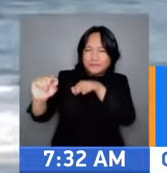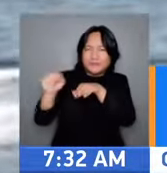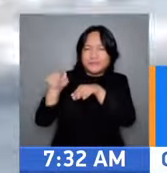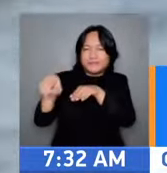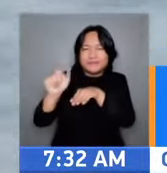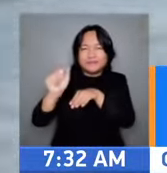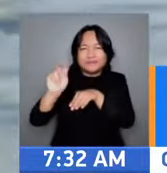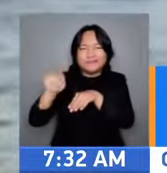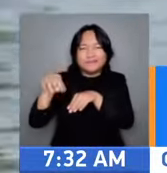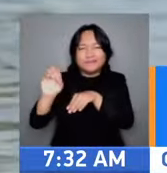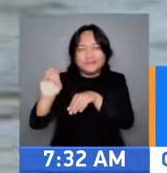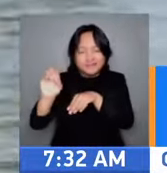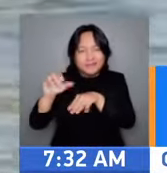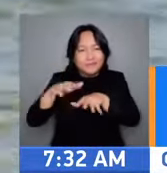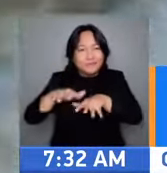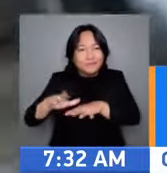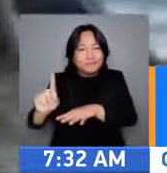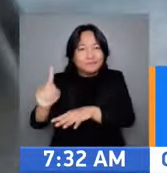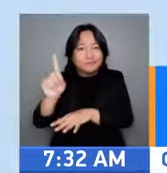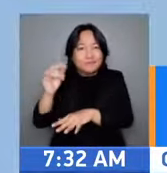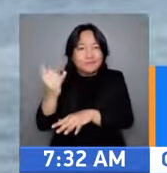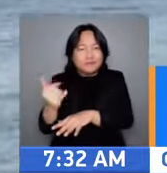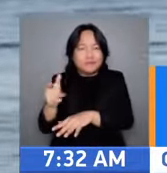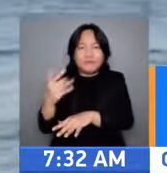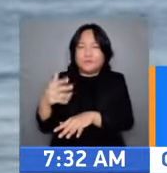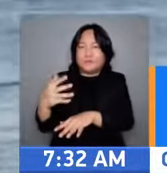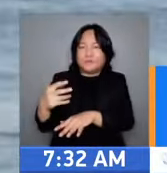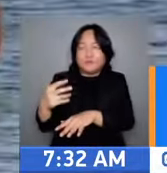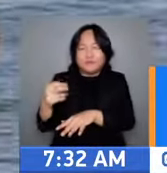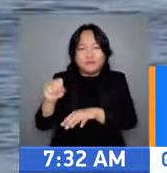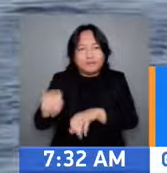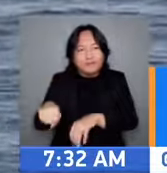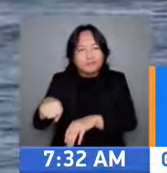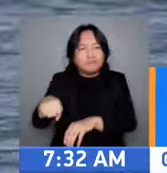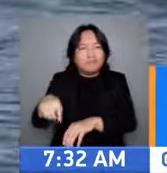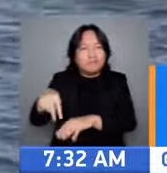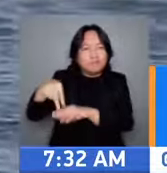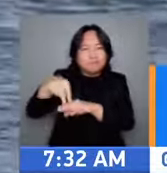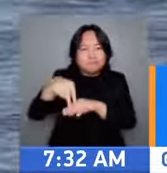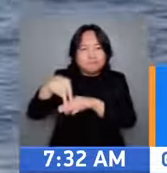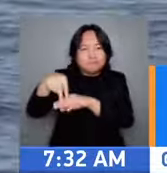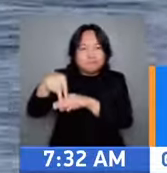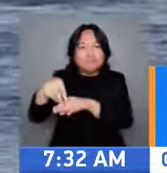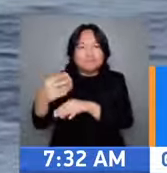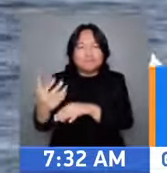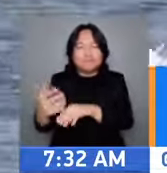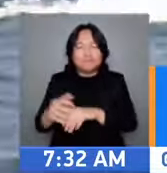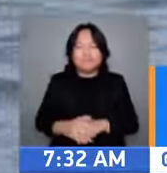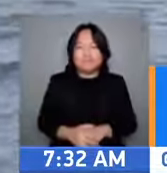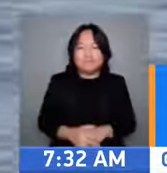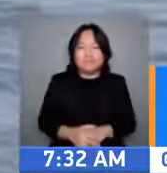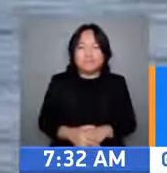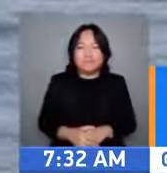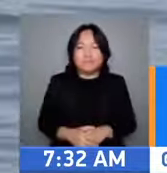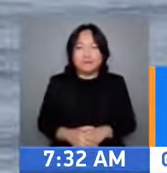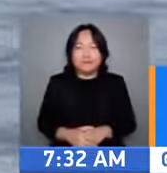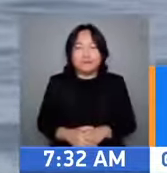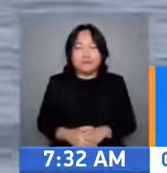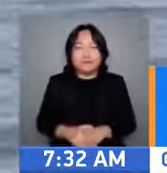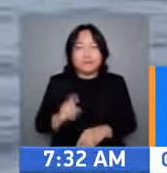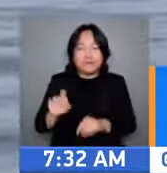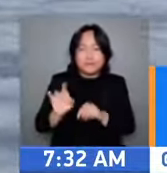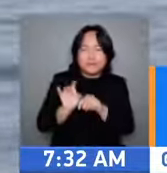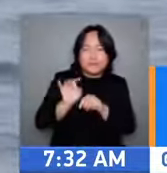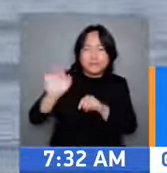Para naman, ayan, nakakatayo na siya. Kailangan malayo para pag bumagsak siya, doon siya sa tubig babagsak. Kaya nako,